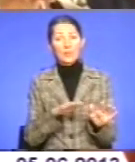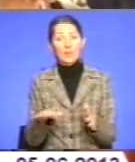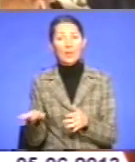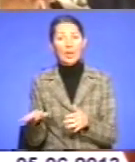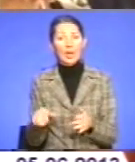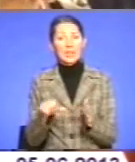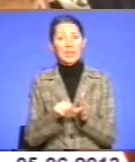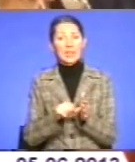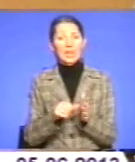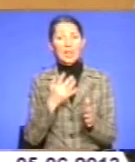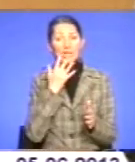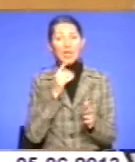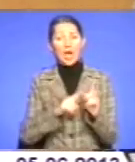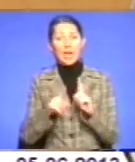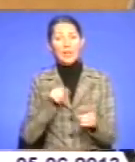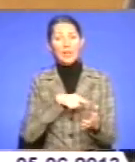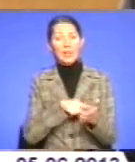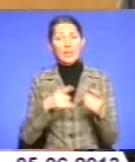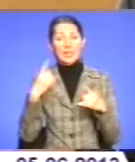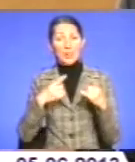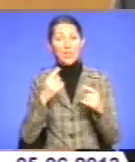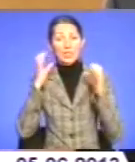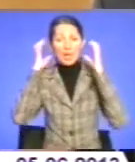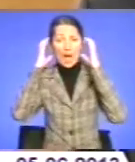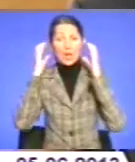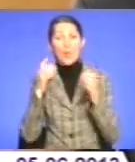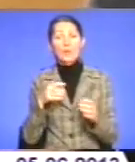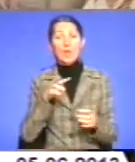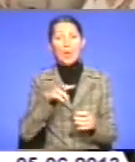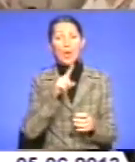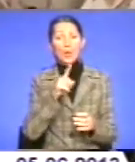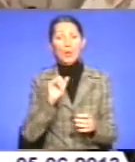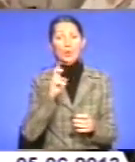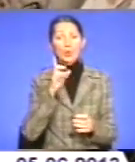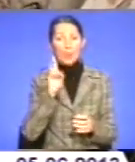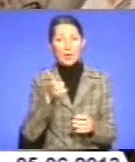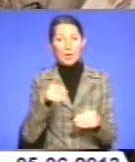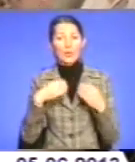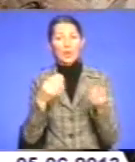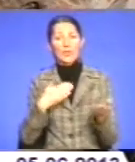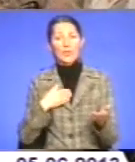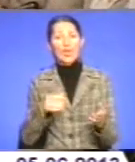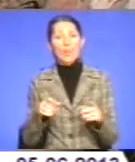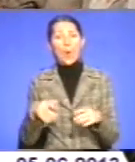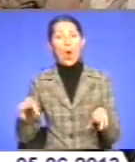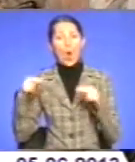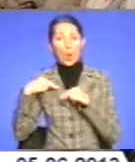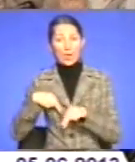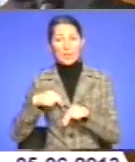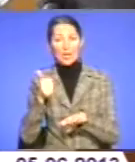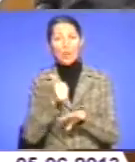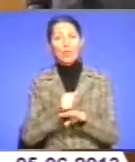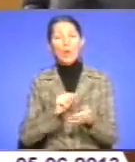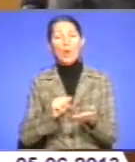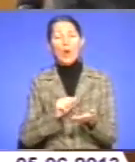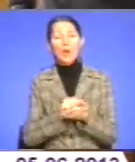ради з питань телебачення і радіомовлення України в Тернопільській області Михайло Зубик вручив нашому колезі, головному редактору телепрограм